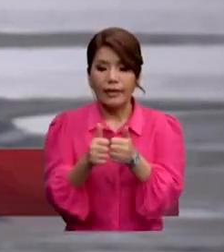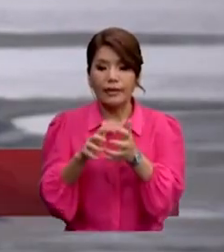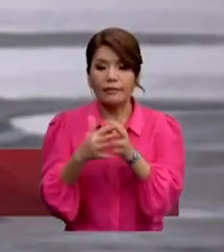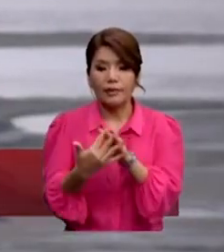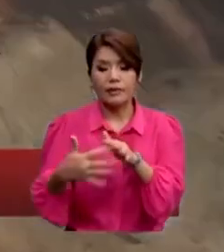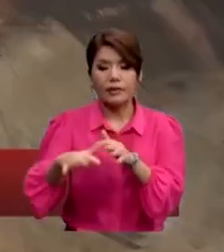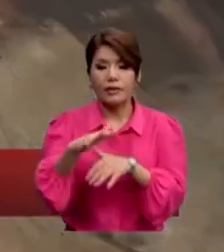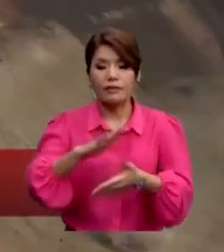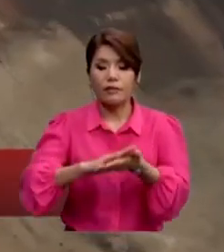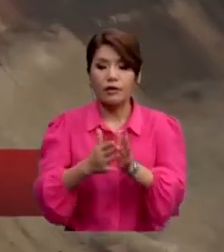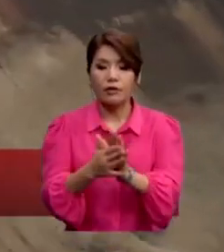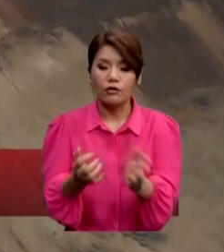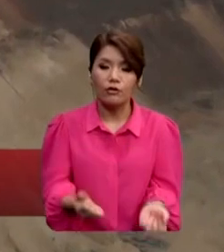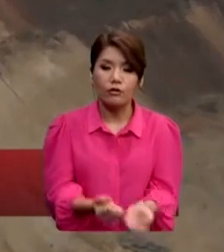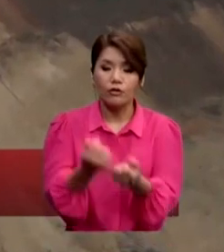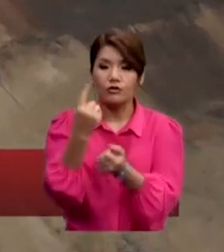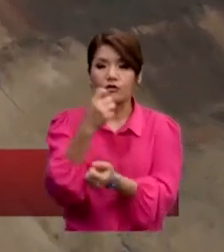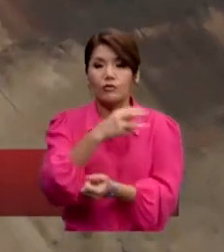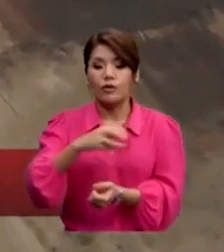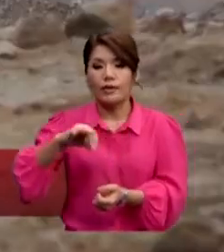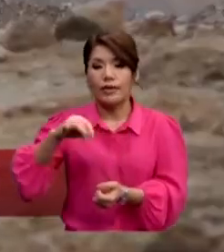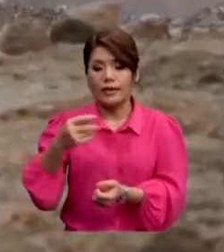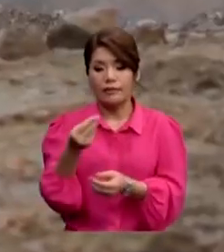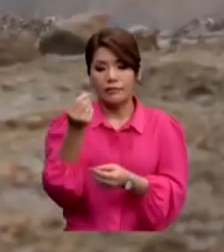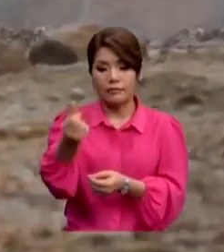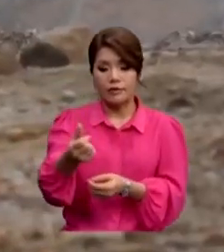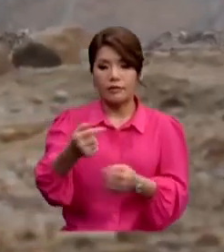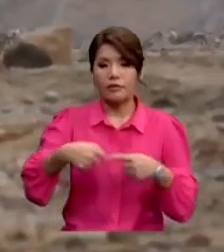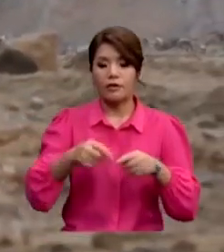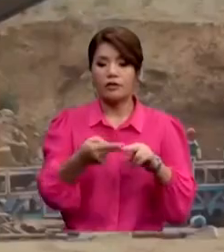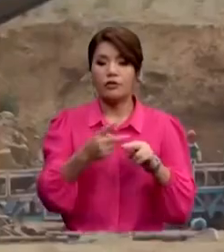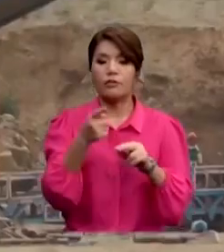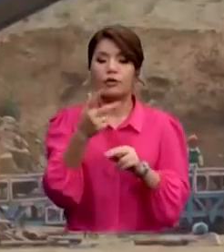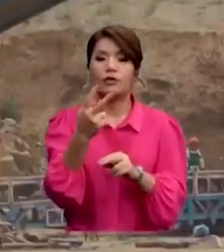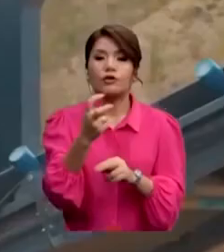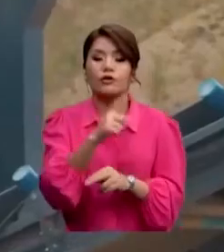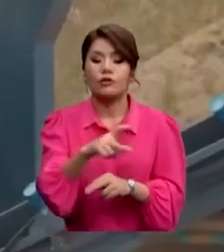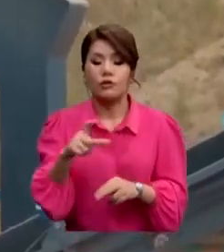ауылдарды әлеуметтік тұрғыда қолдау үшін 100 миллион теңгеге дейін қаржы бөліп келеді. Мекемедегі 1200-ге тарта